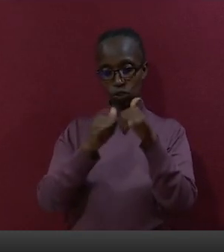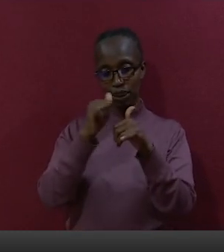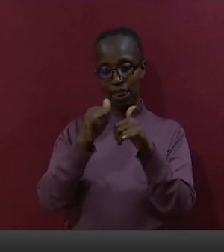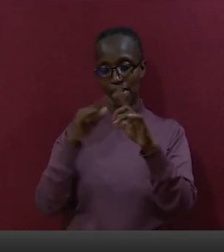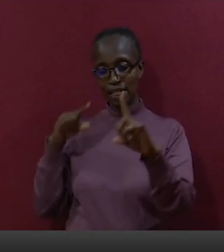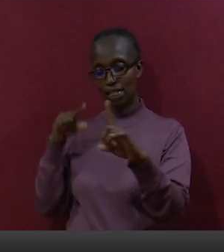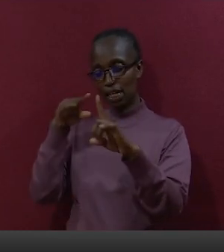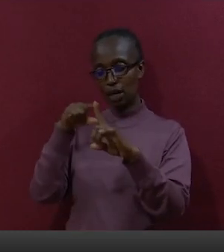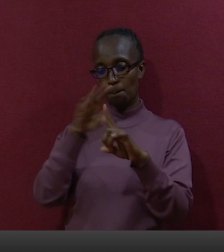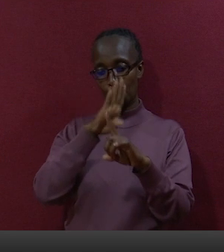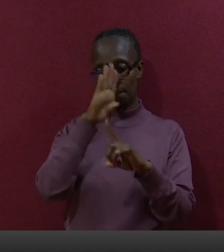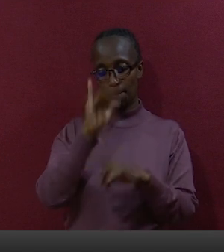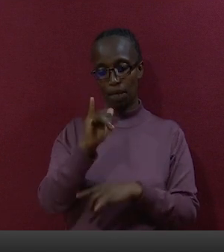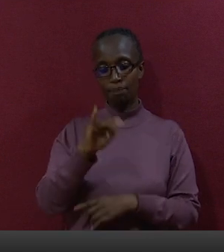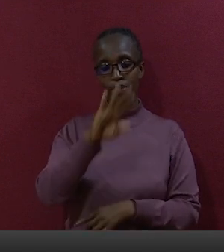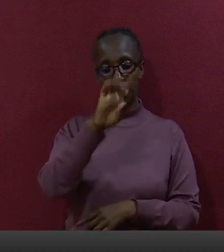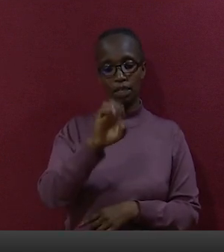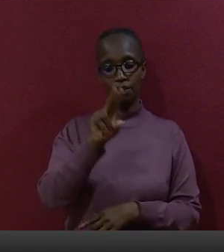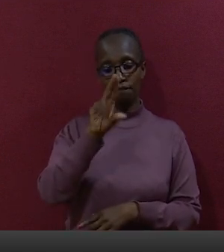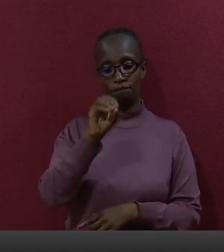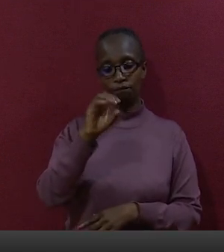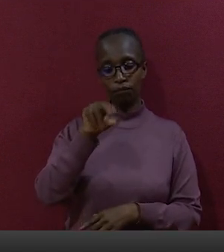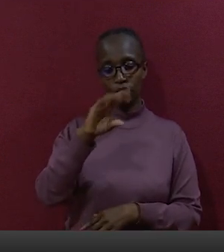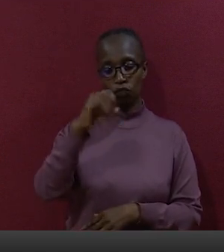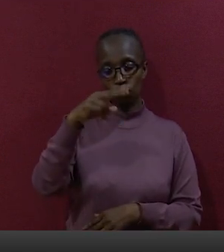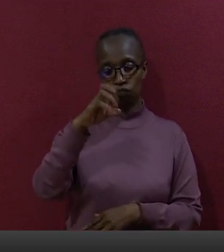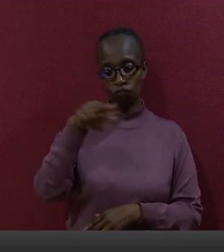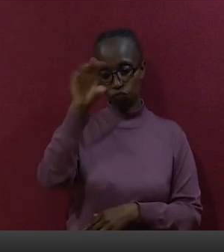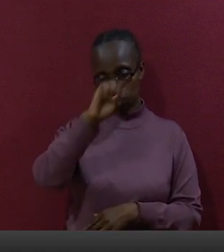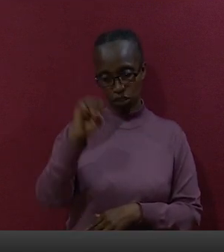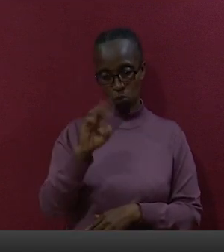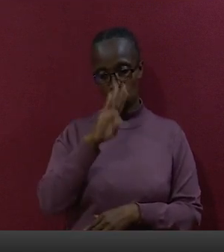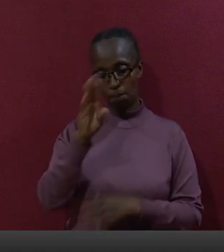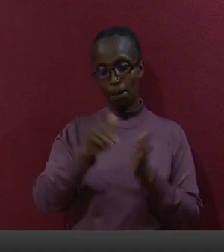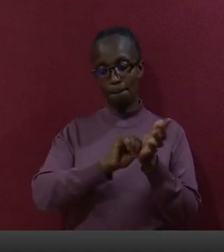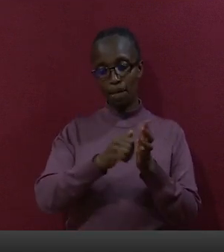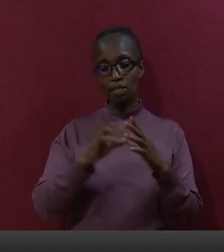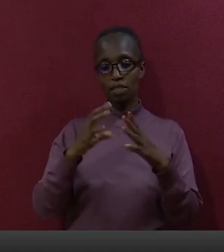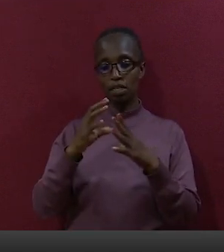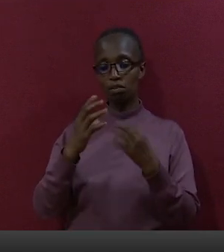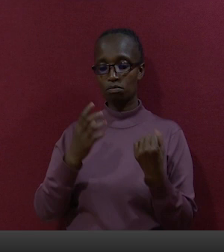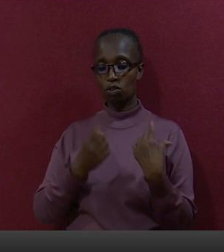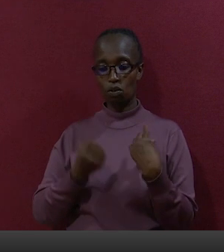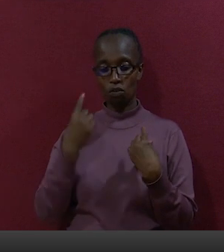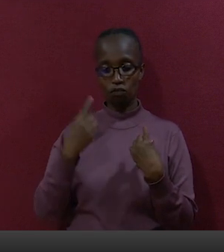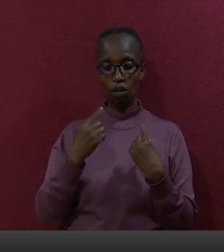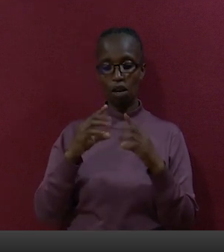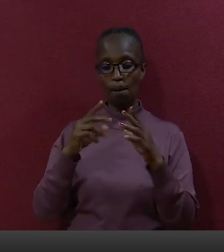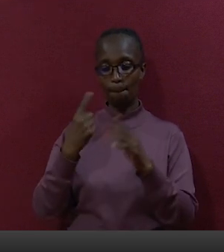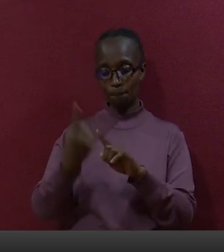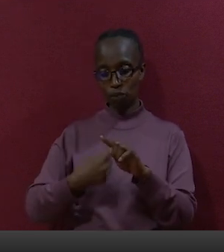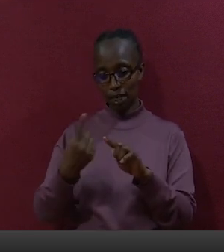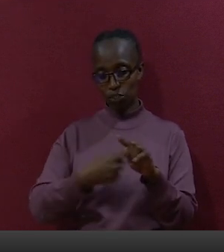crops targeted by the e-voucher subsidized fertilizer program are maize,